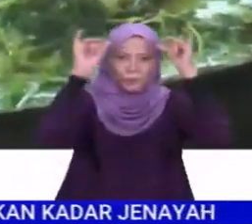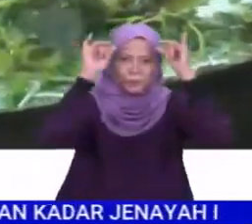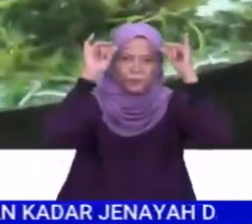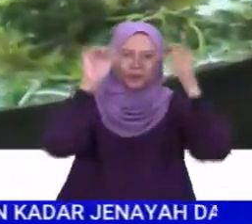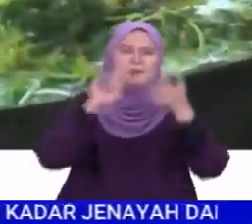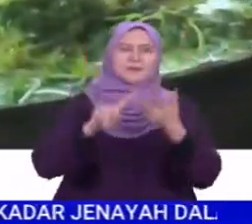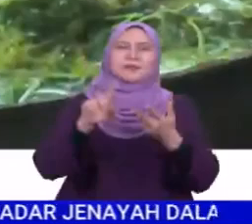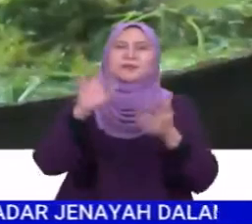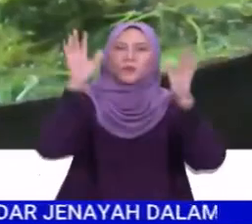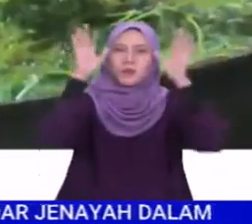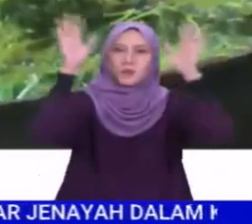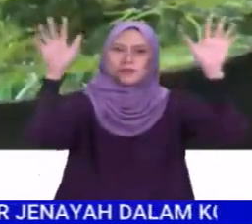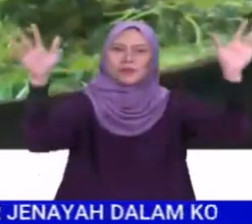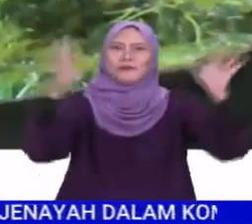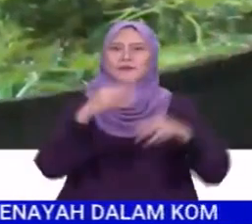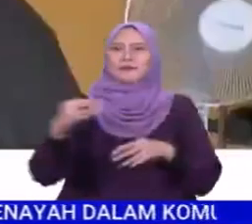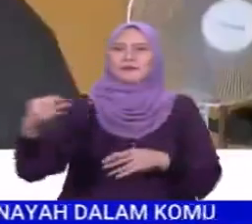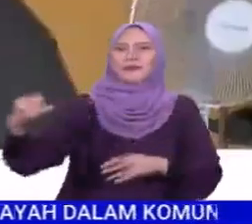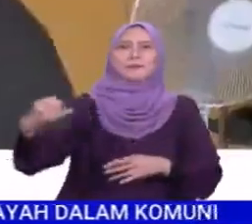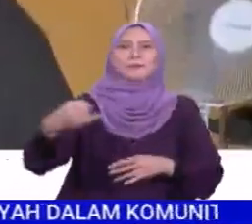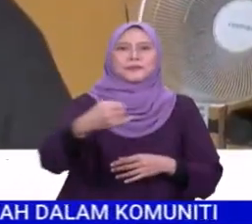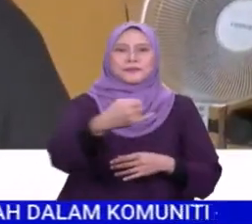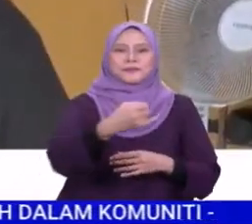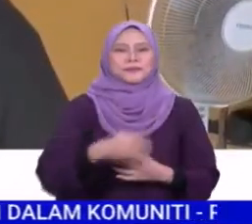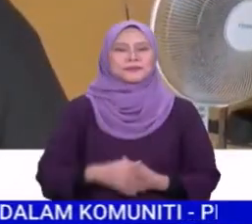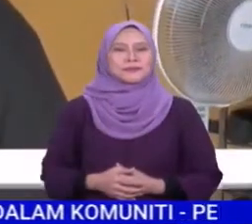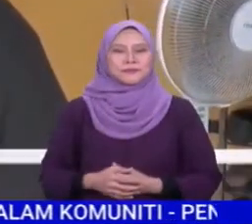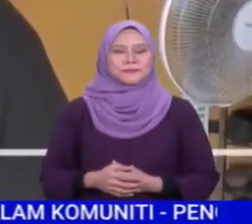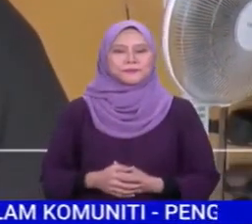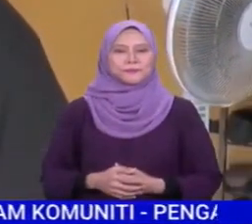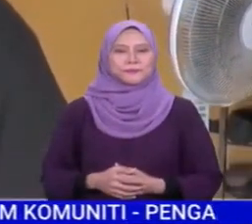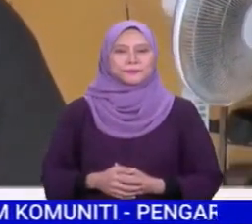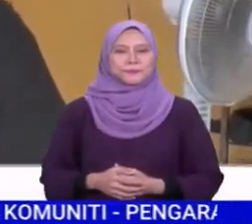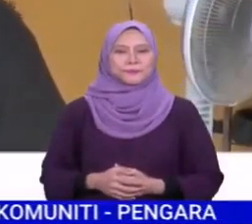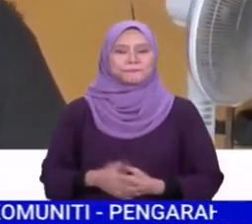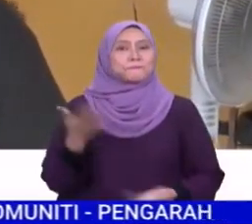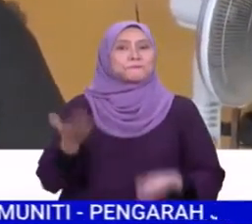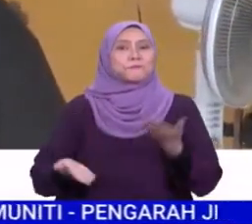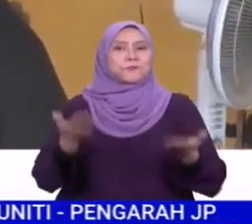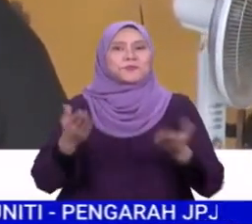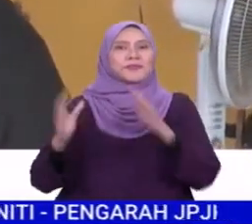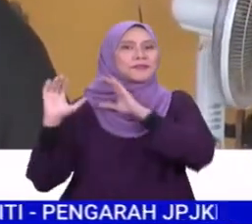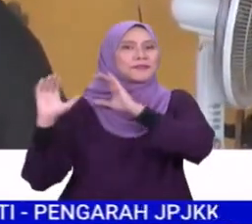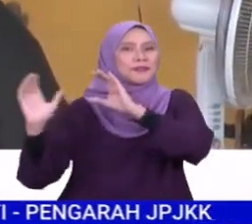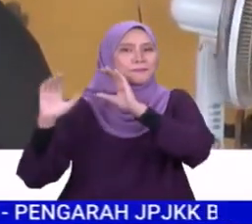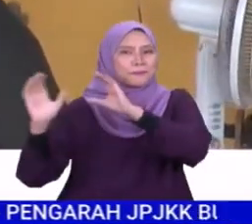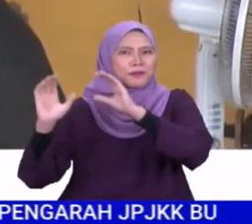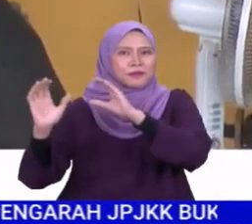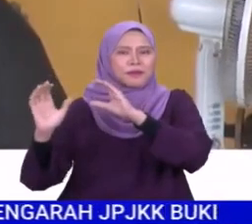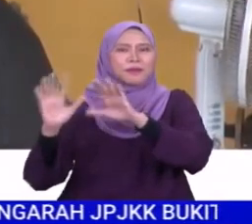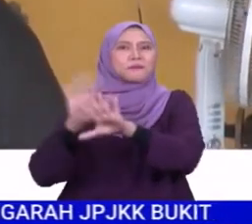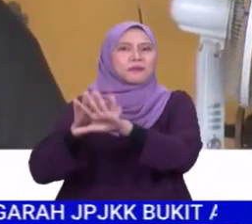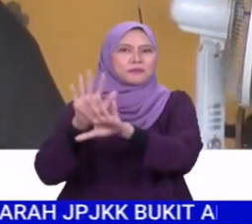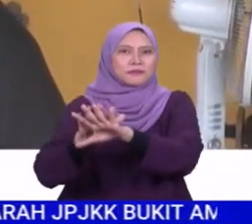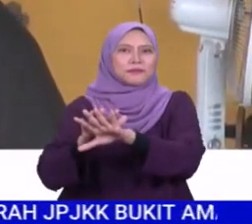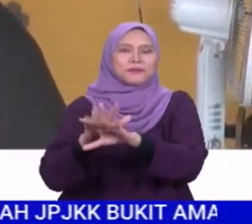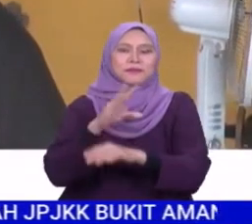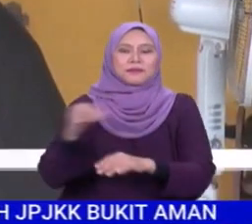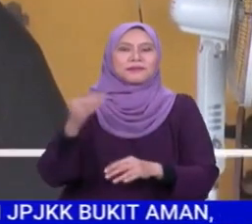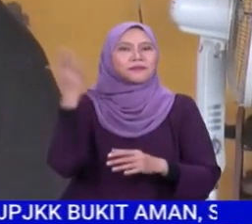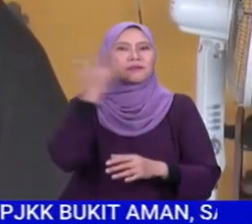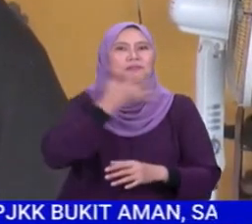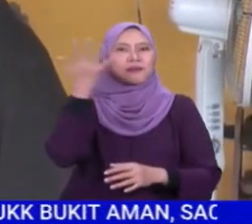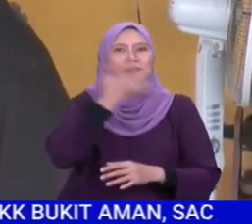daging rusa dan ikan bilis. Mungkin dia punya santan, lemak santan dia tu kan, dengan cili